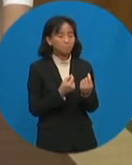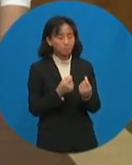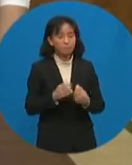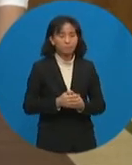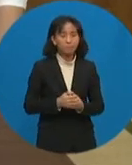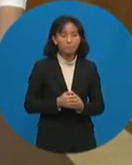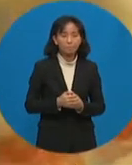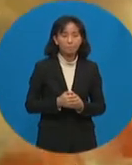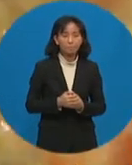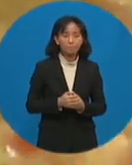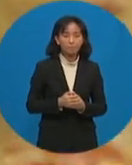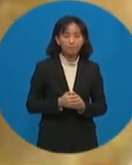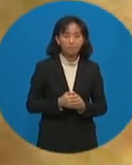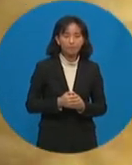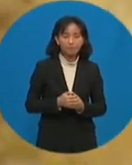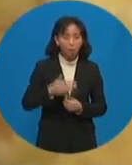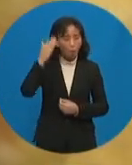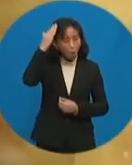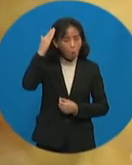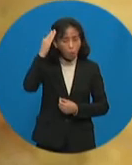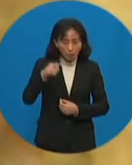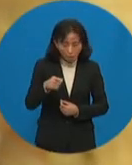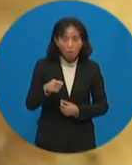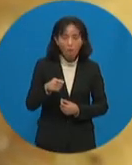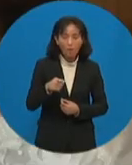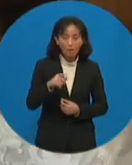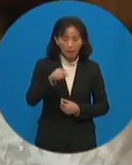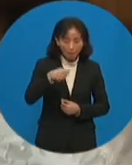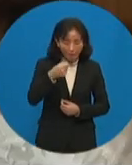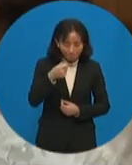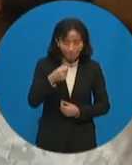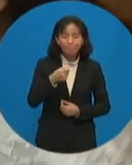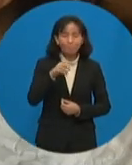ので。 このおこげの部分もいただきます。